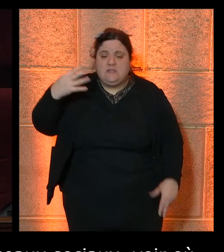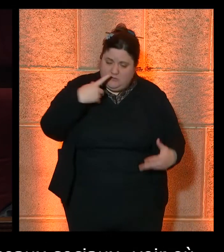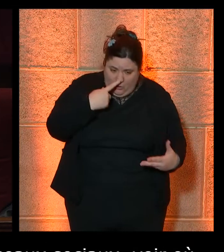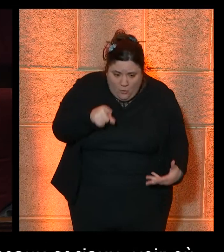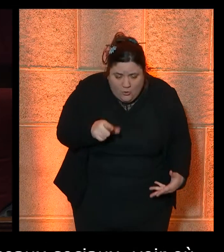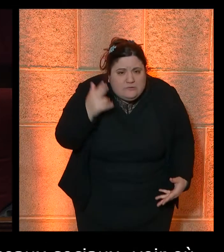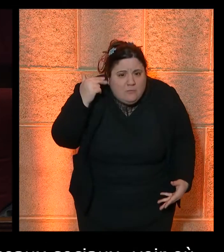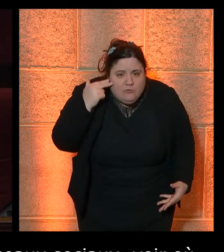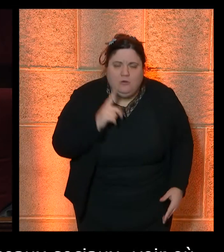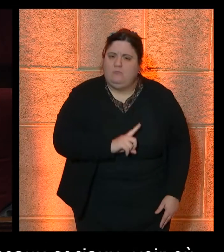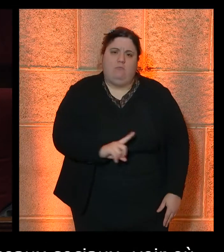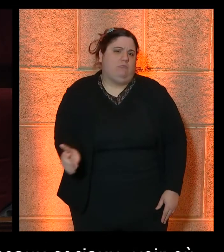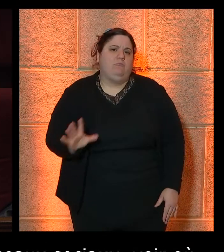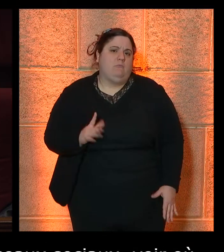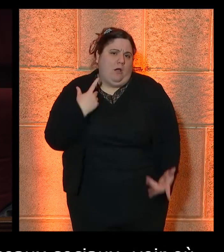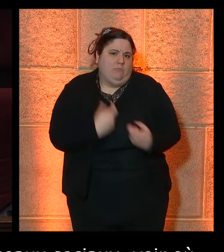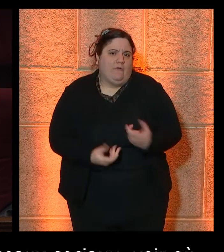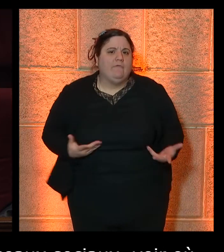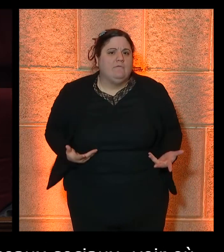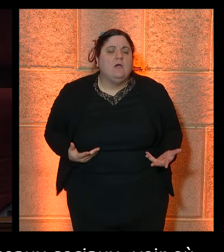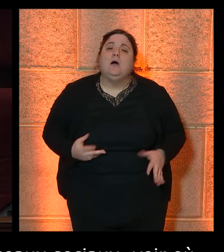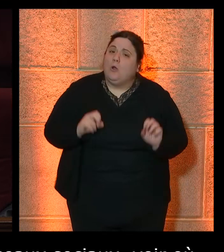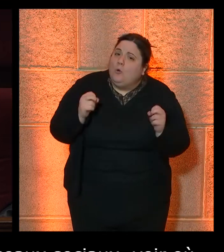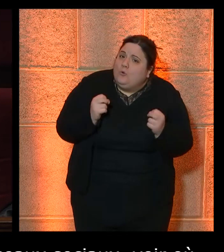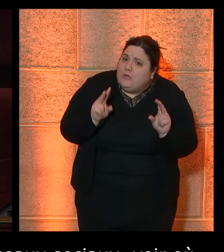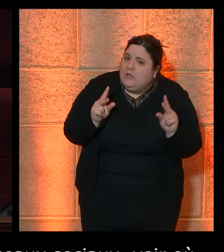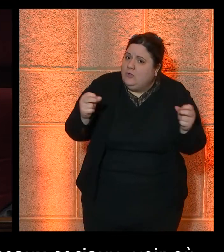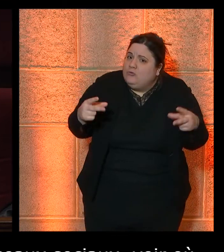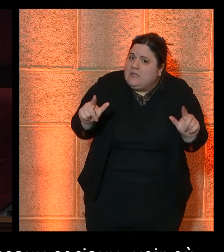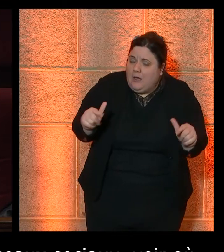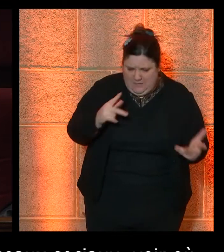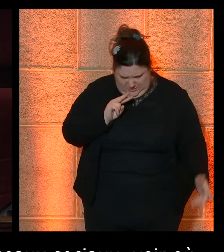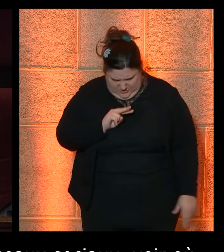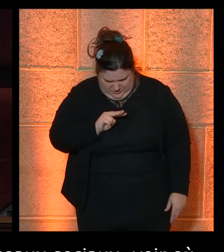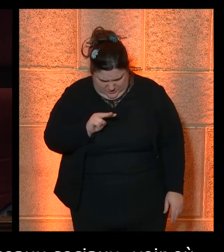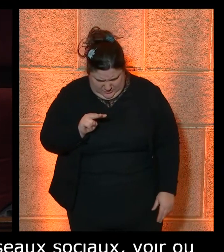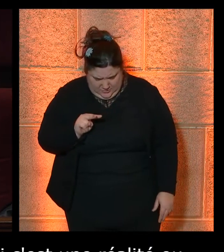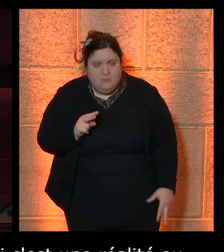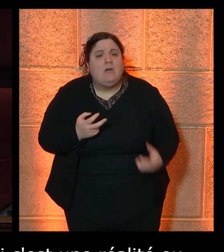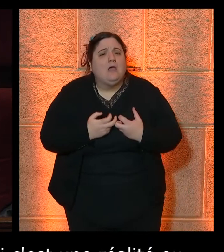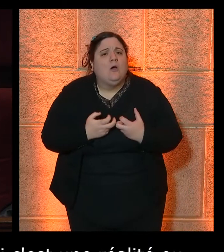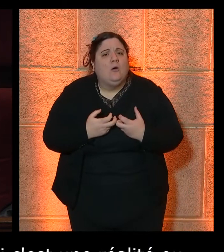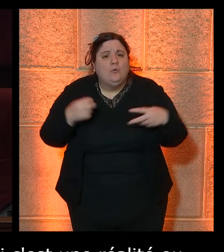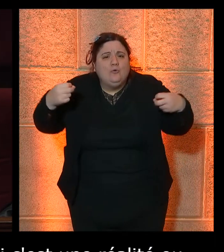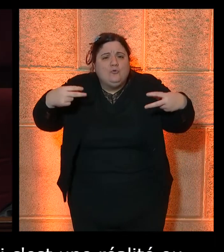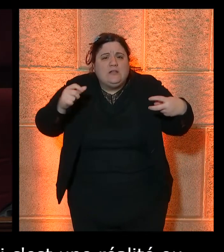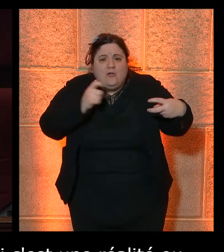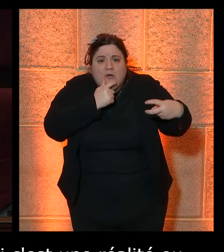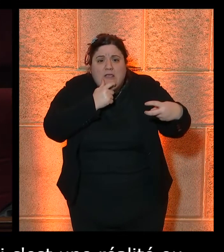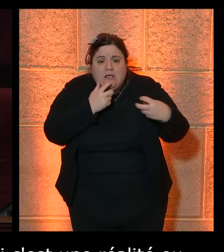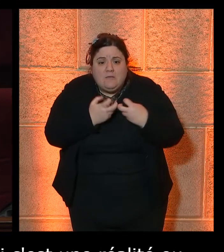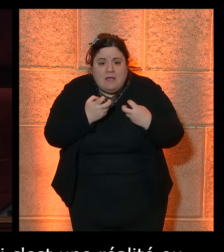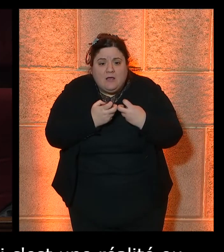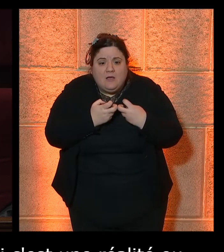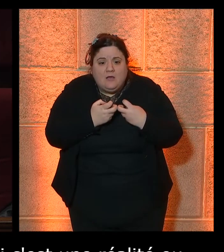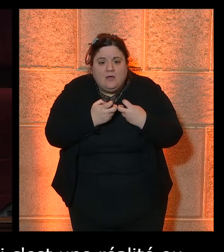qu'il y a un sous-titrage, c'est une chose, mais je prends un exemple un peu outré. Si le sous-titrage il est en anglais, par exemple,